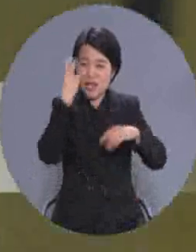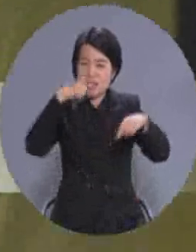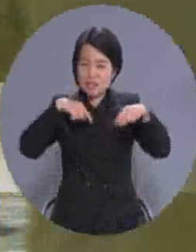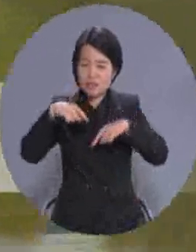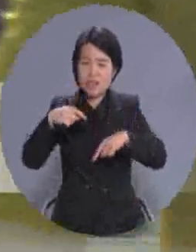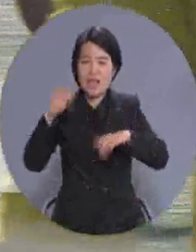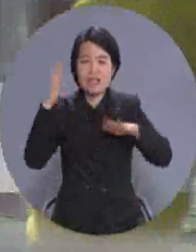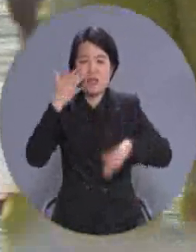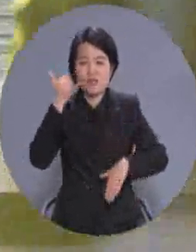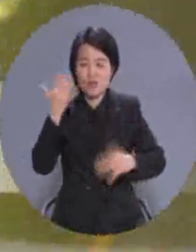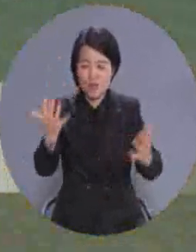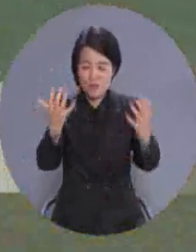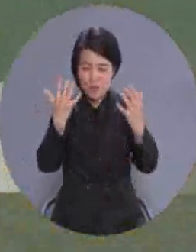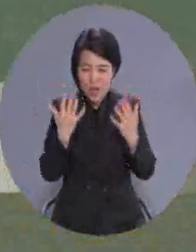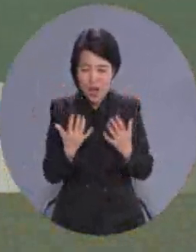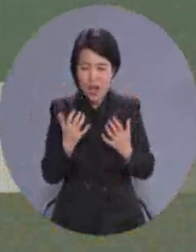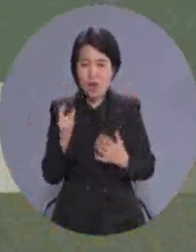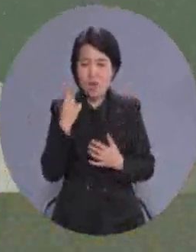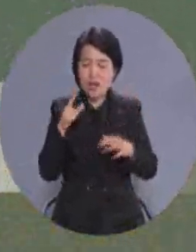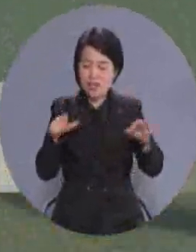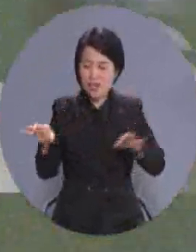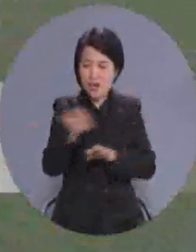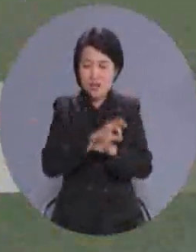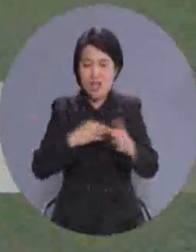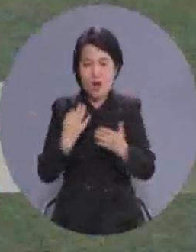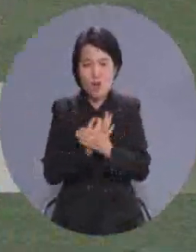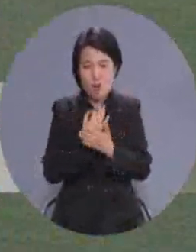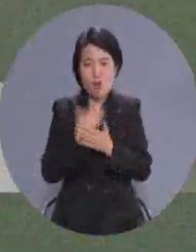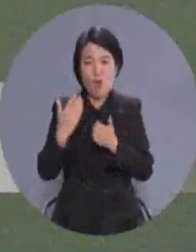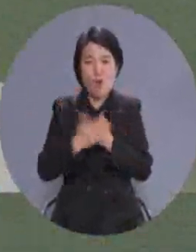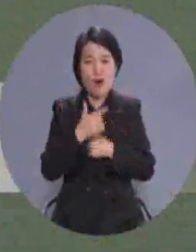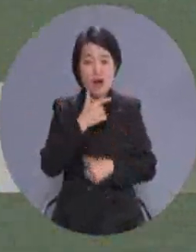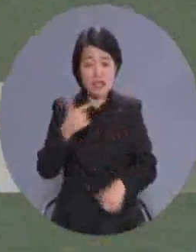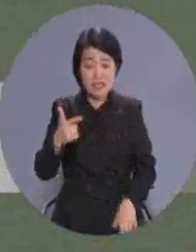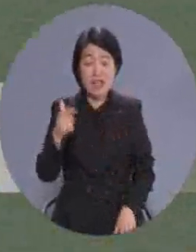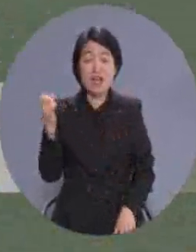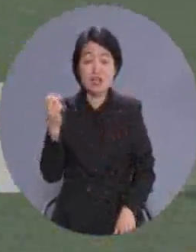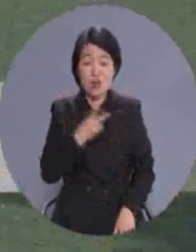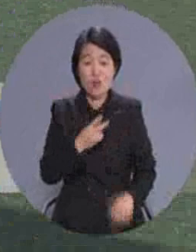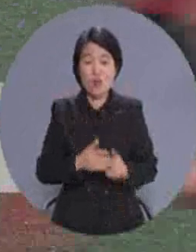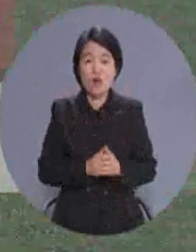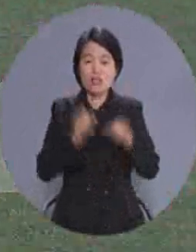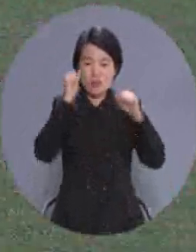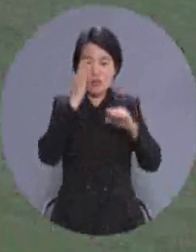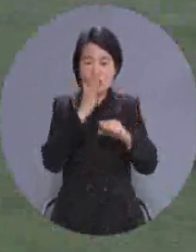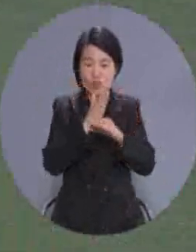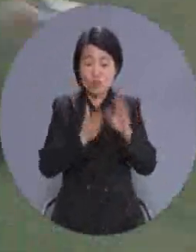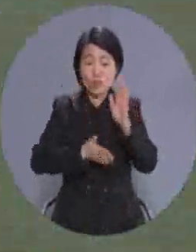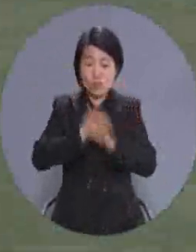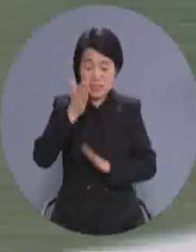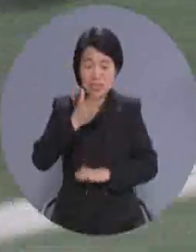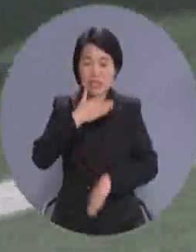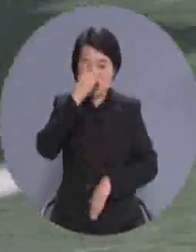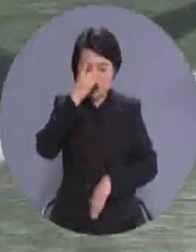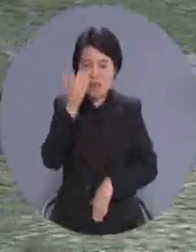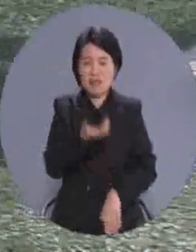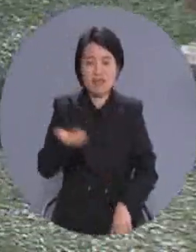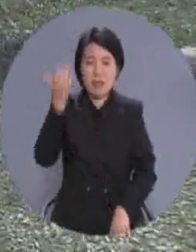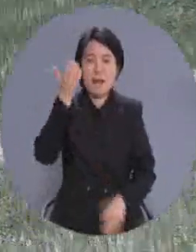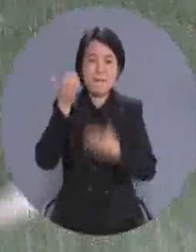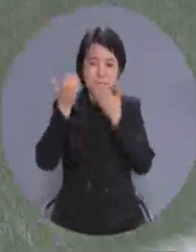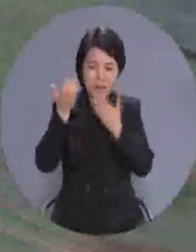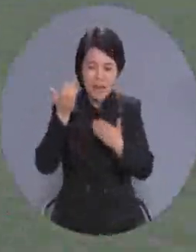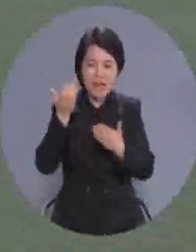학부모 등의 방문을 통해 지역 경제 활성화에 크게 기여할 뿐 아니라 스포츠 메카 도시 인류 순천으로